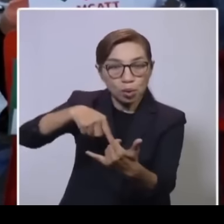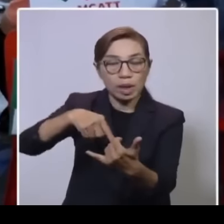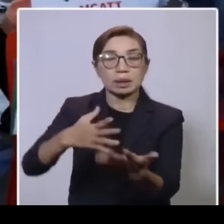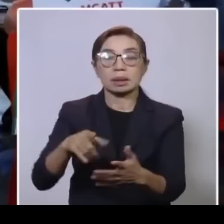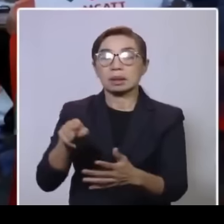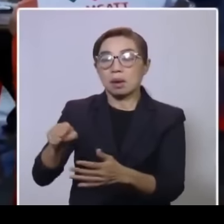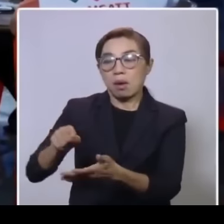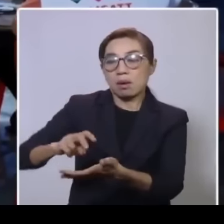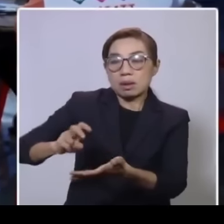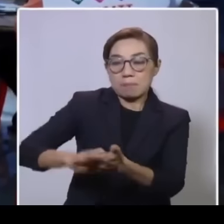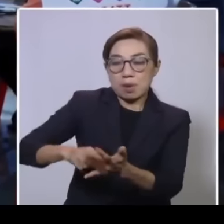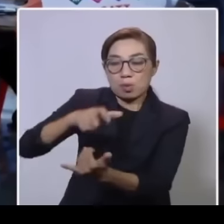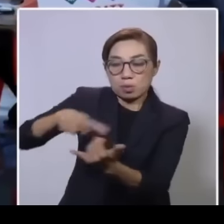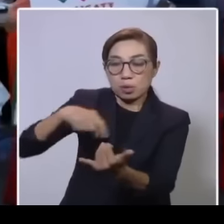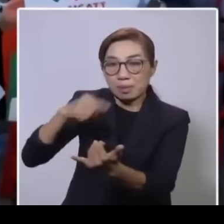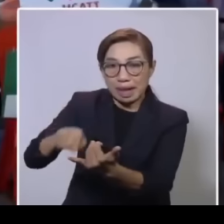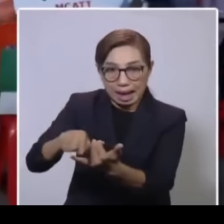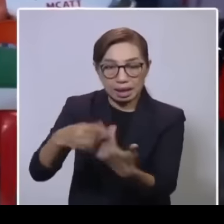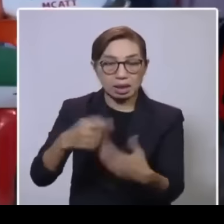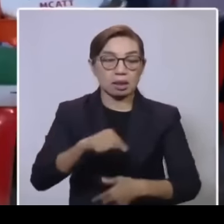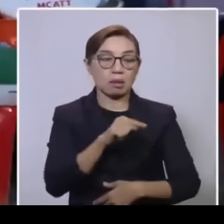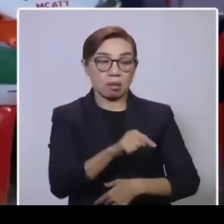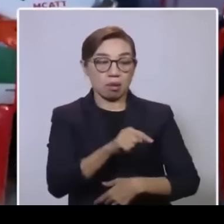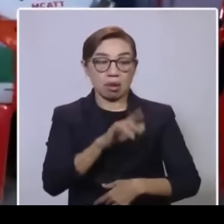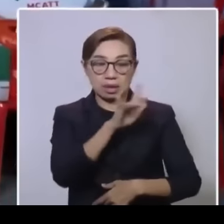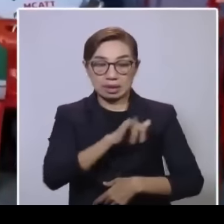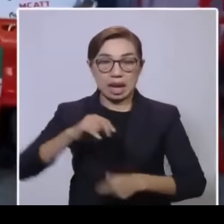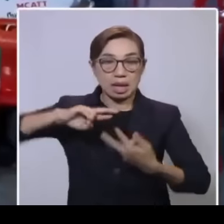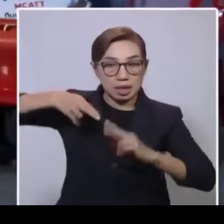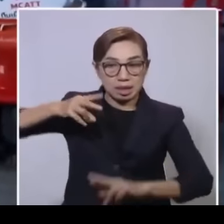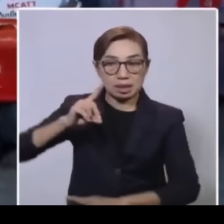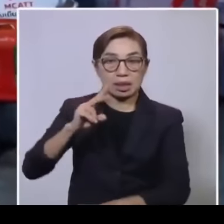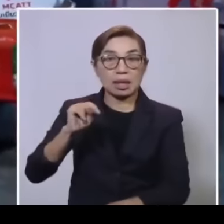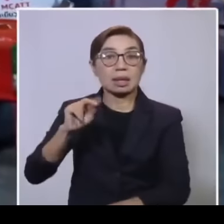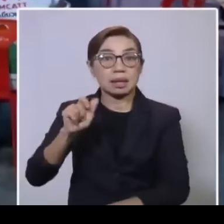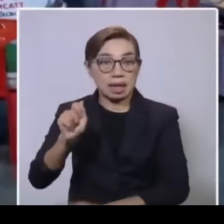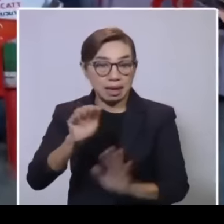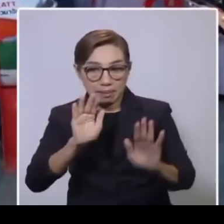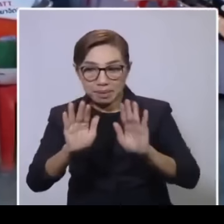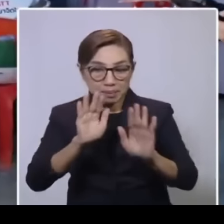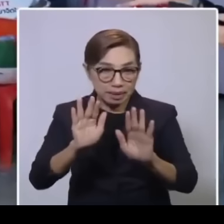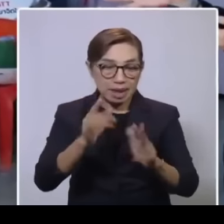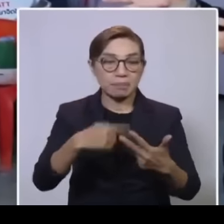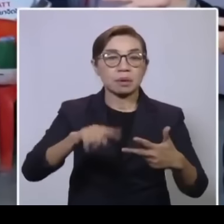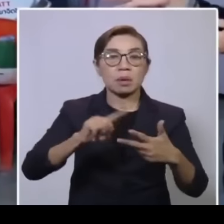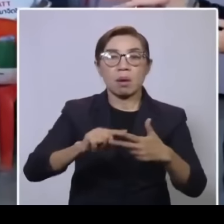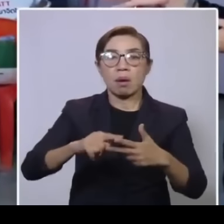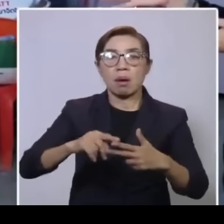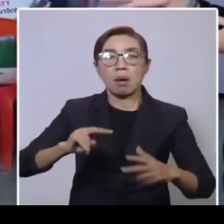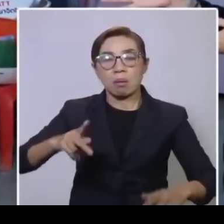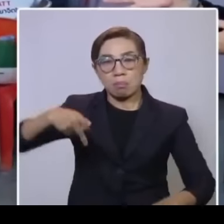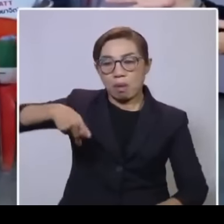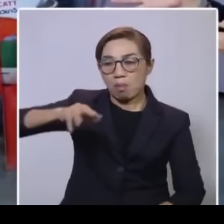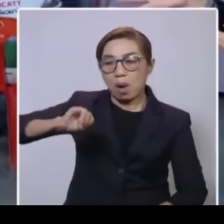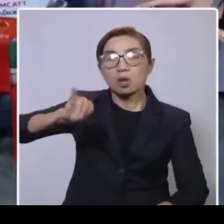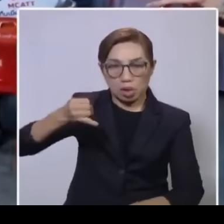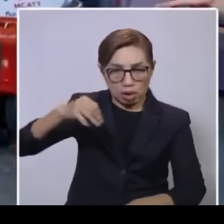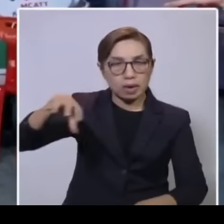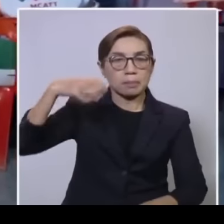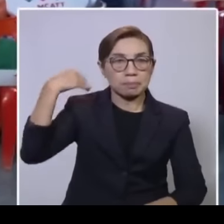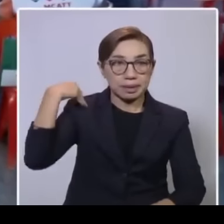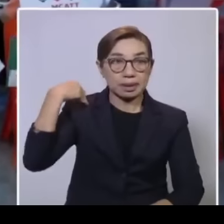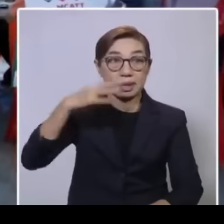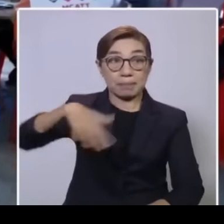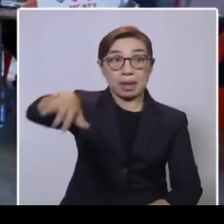รวมถึงการตรวจเทียบเคียง DNA แล้วก็พูดคุยกับทางเจ้าหน้าที่ผม.ด้วยนะคะโดยบริเวณนี้ค่